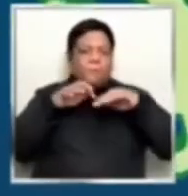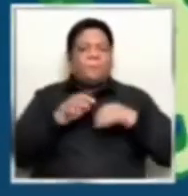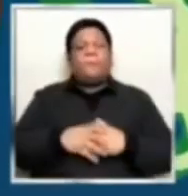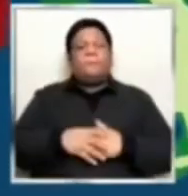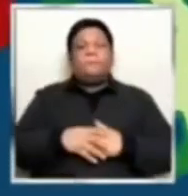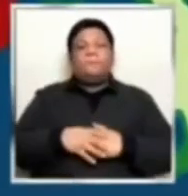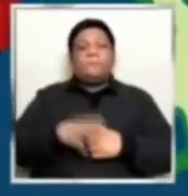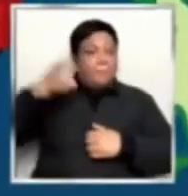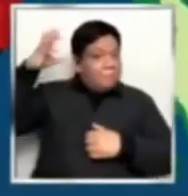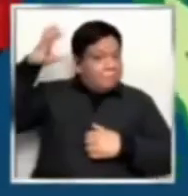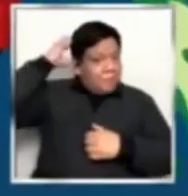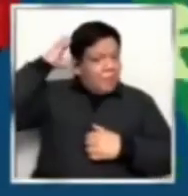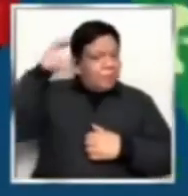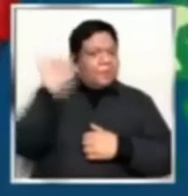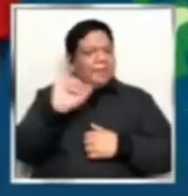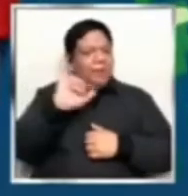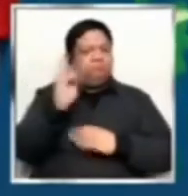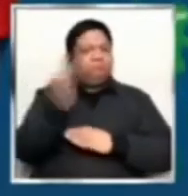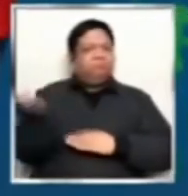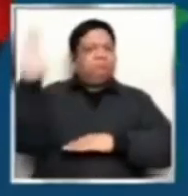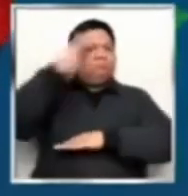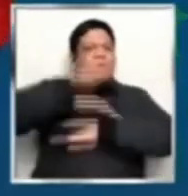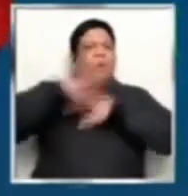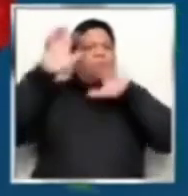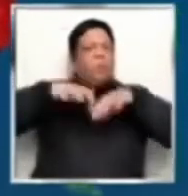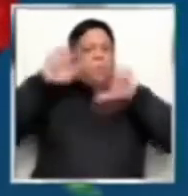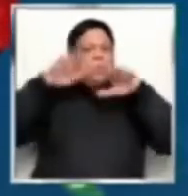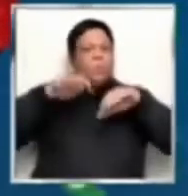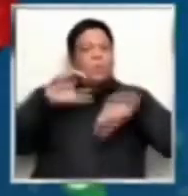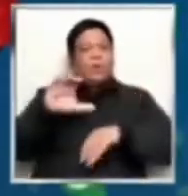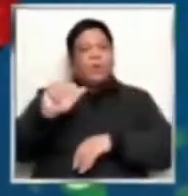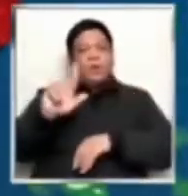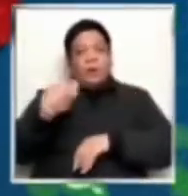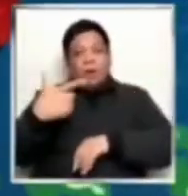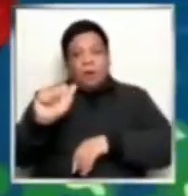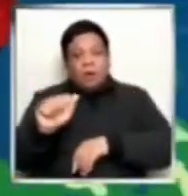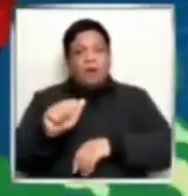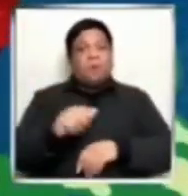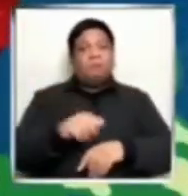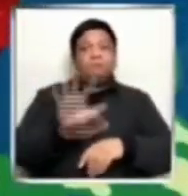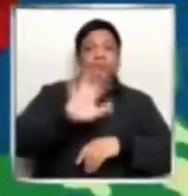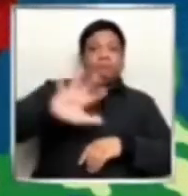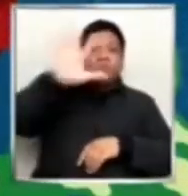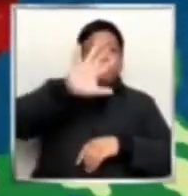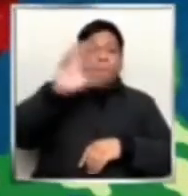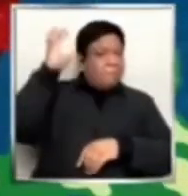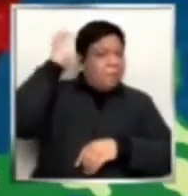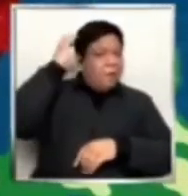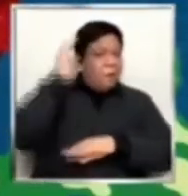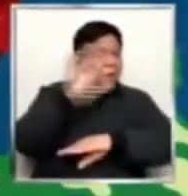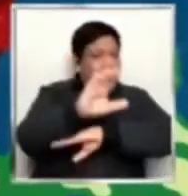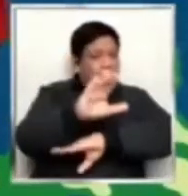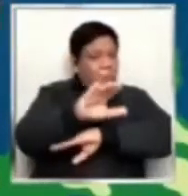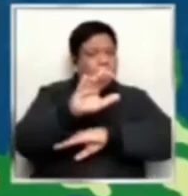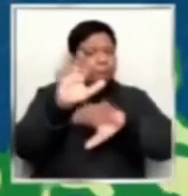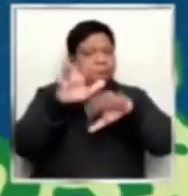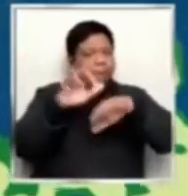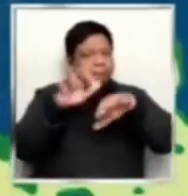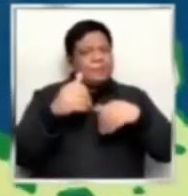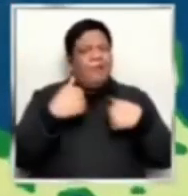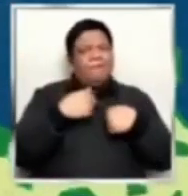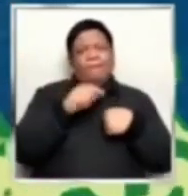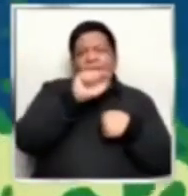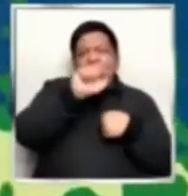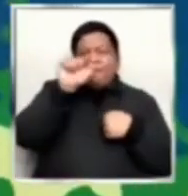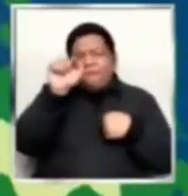araw na maulan dito sa rehiyon ng Caraga at maulan na rin sa malaking bahagi ng Mindanao. Pagdating sa hapon, mga kapuso, mayroong mga ilang lugar na makakaranas